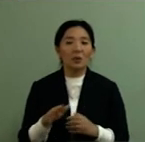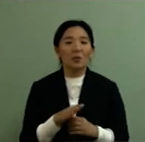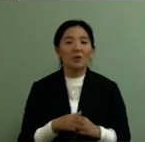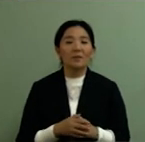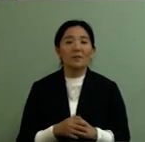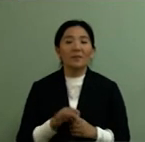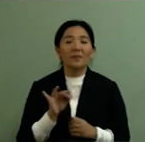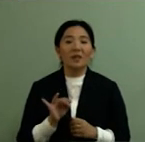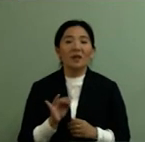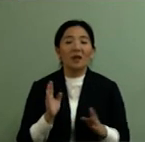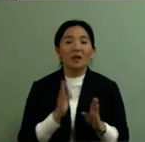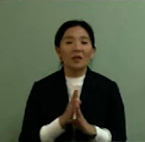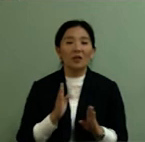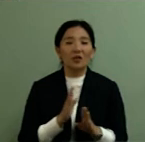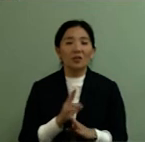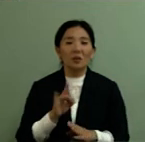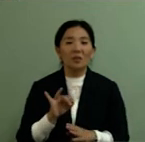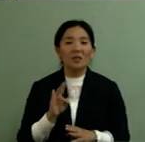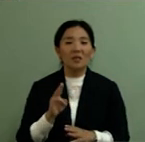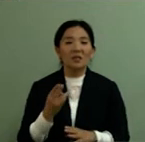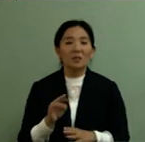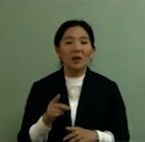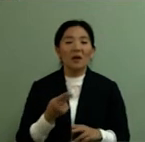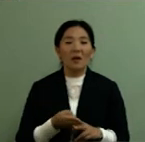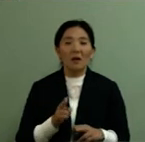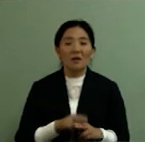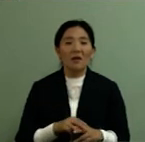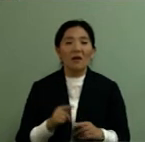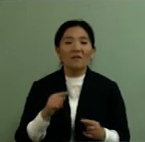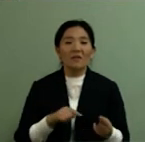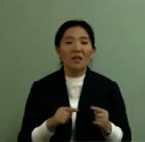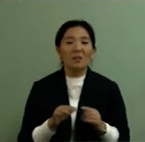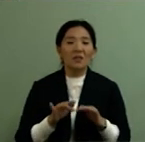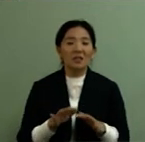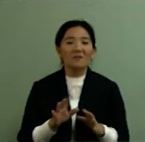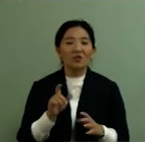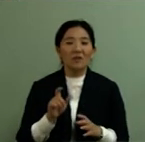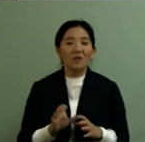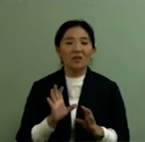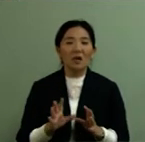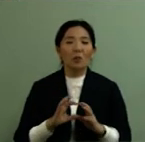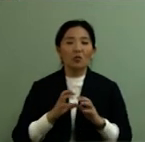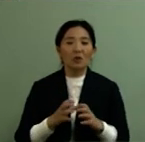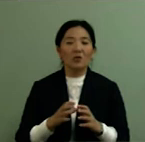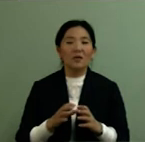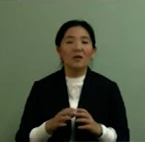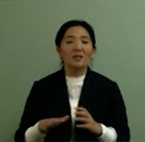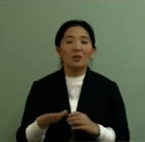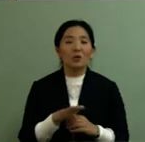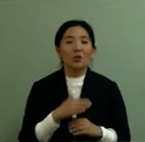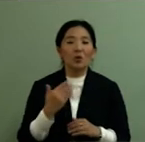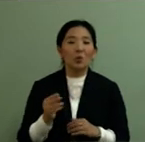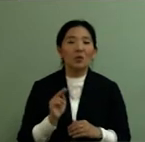территории. И экологический принцип, конечно, это взаимодействие человека с окружающей средой. Как вы видите,